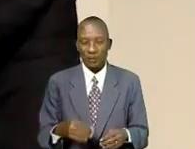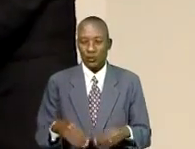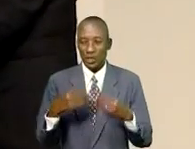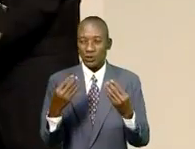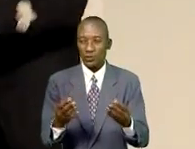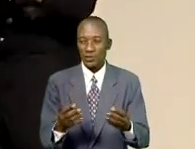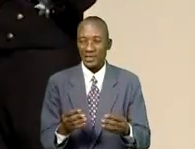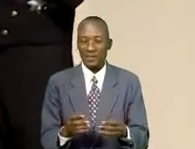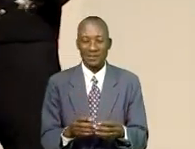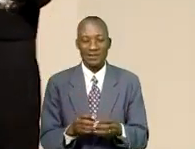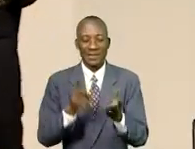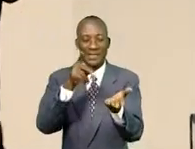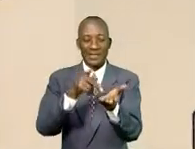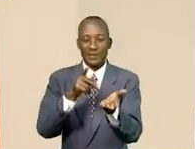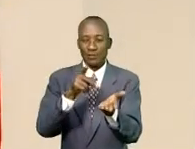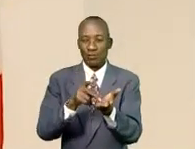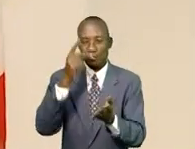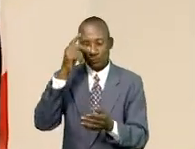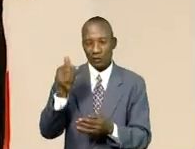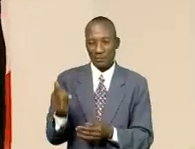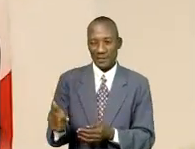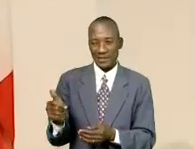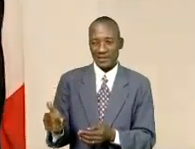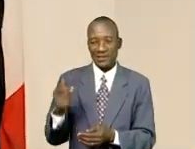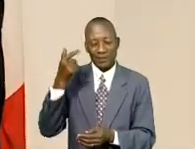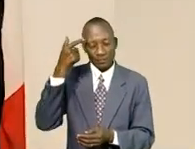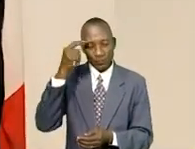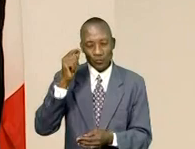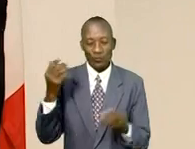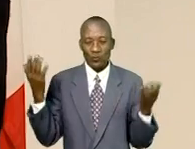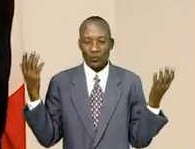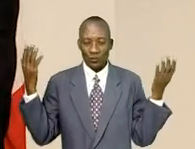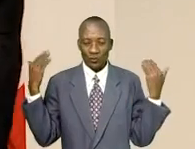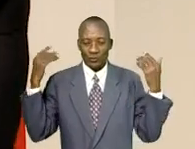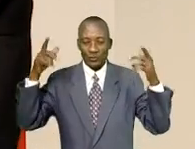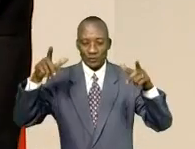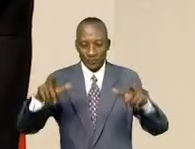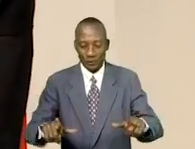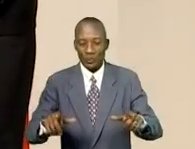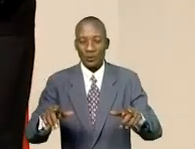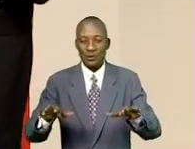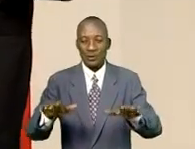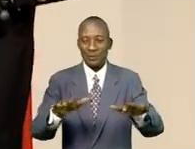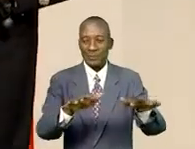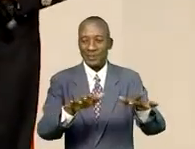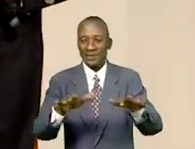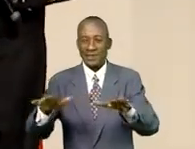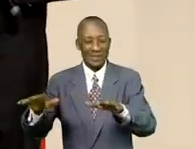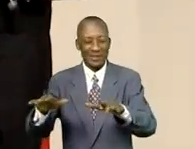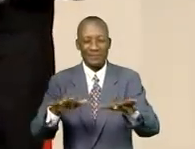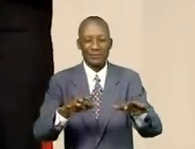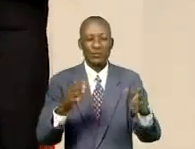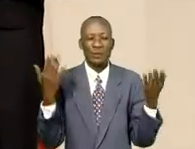laquelle cette distinguée institution a bien daigné les convier. C'est donc à